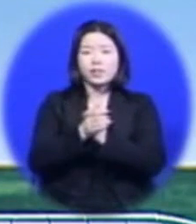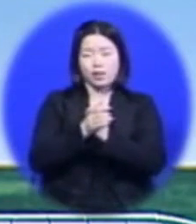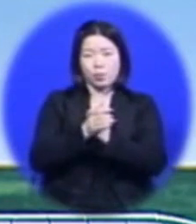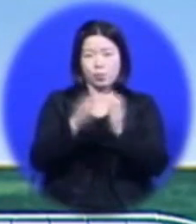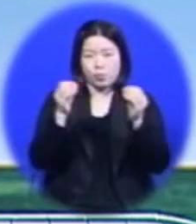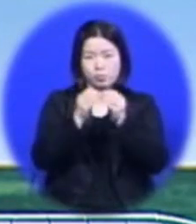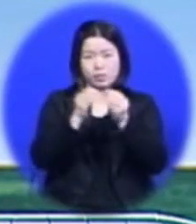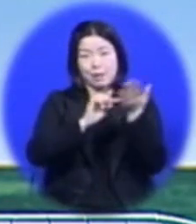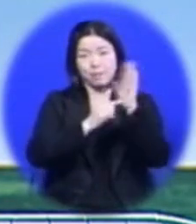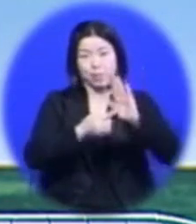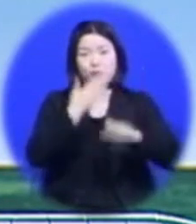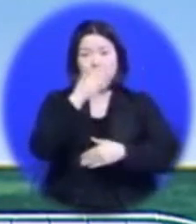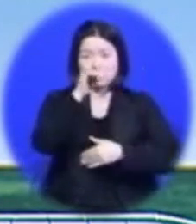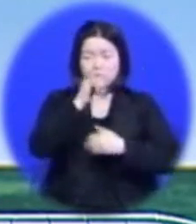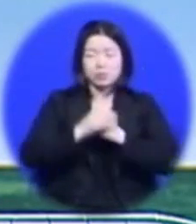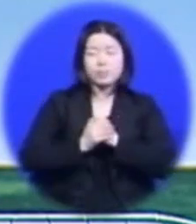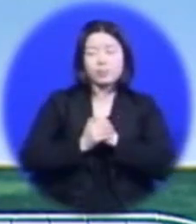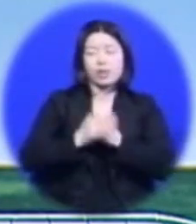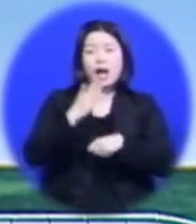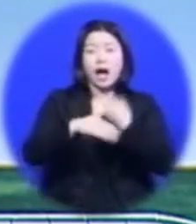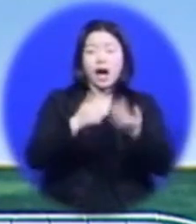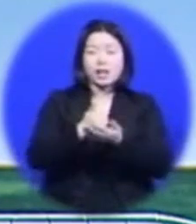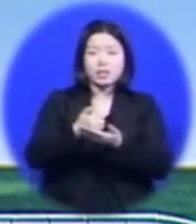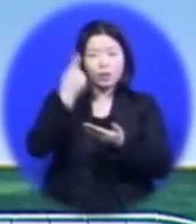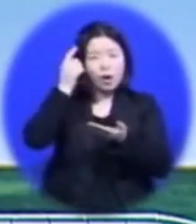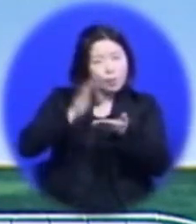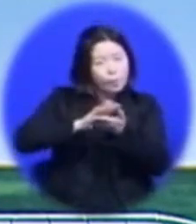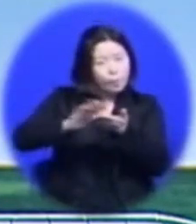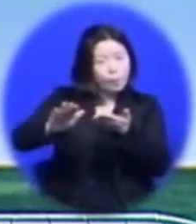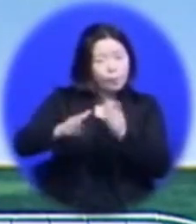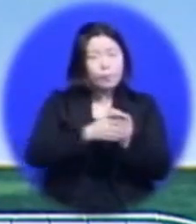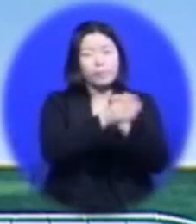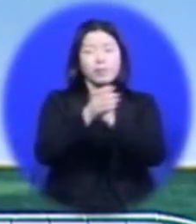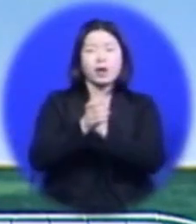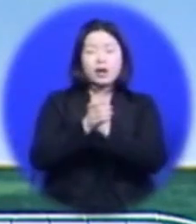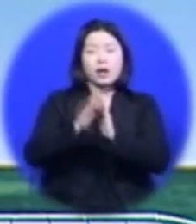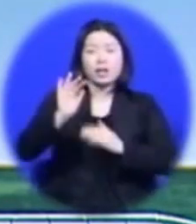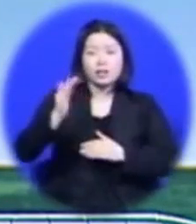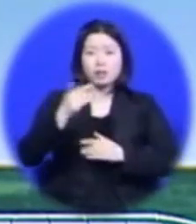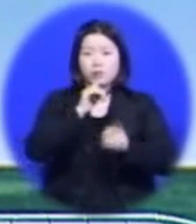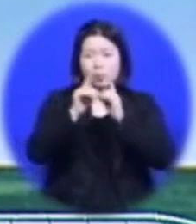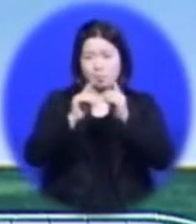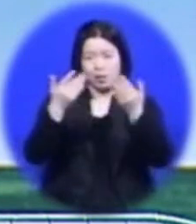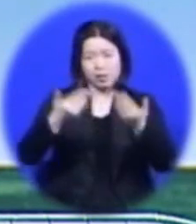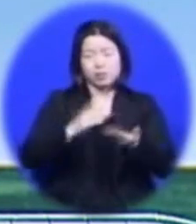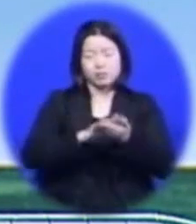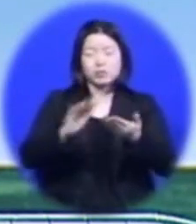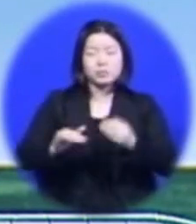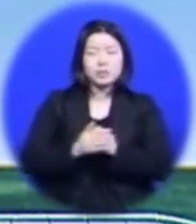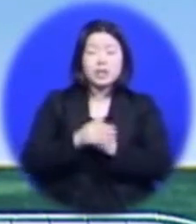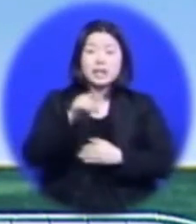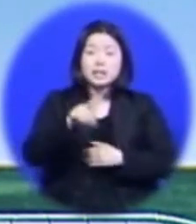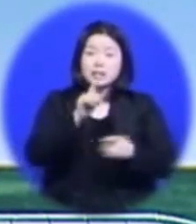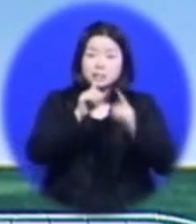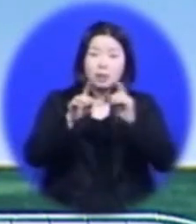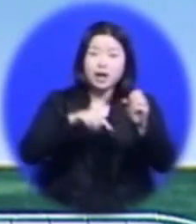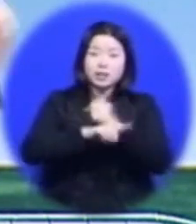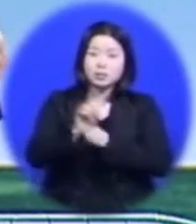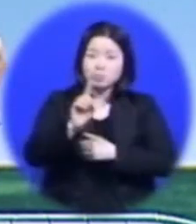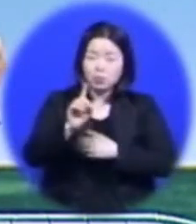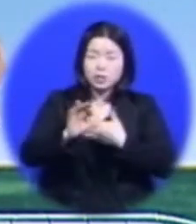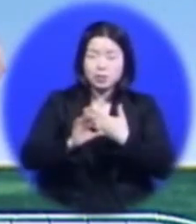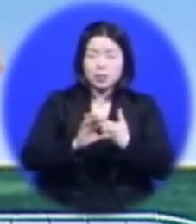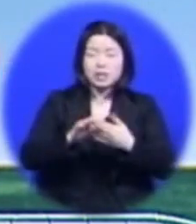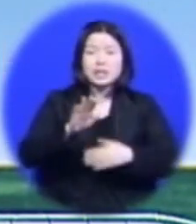표현합니다. 하나님과 화평하게 되었다고 그렇게 말합니다. 그 말은 이제 하나님을